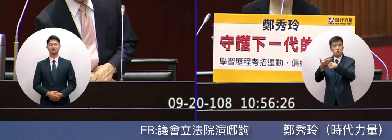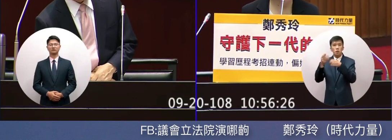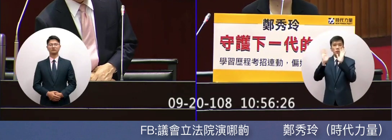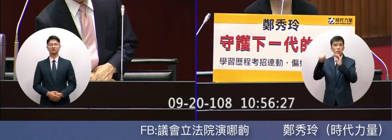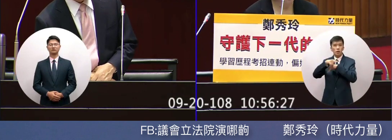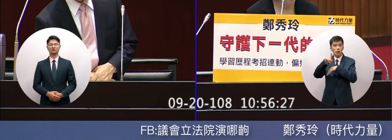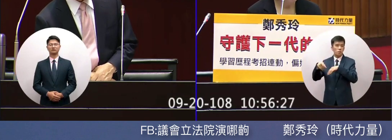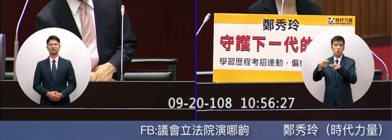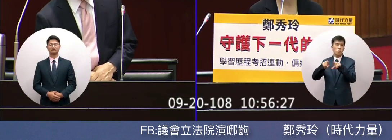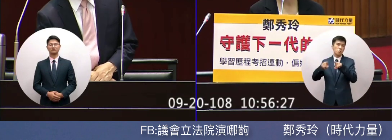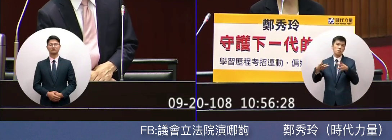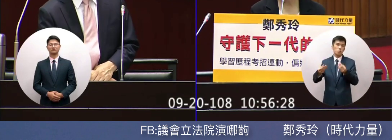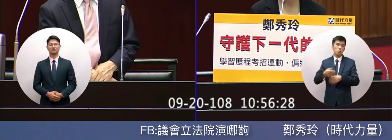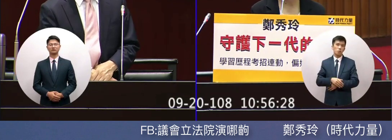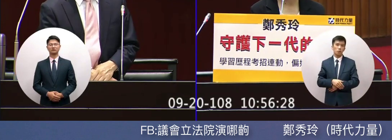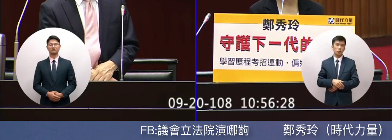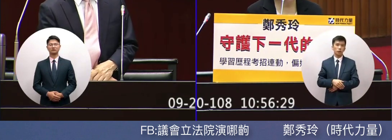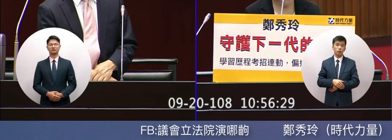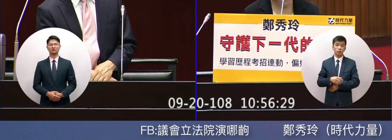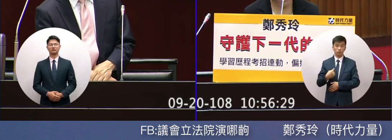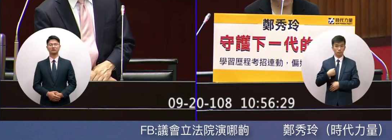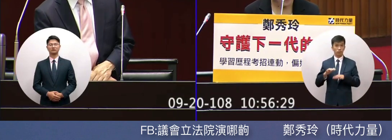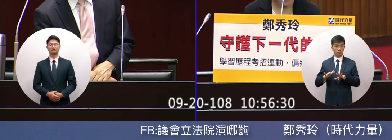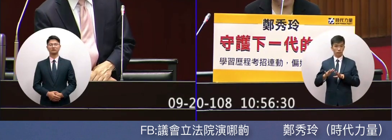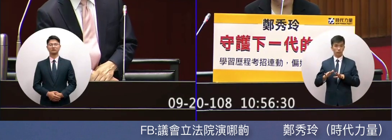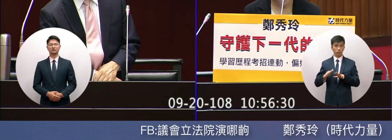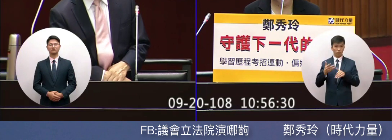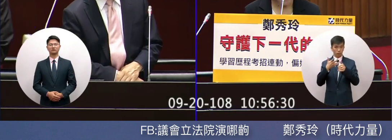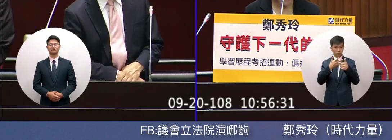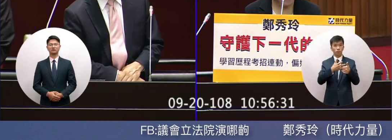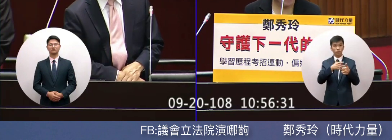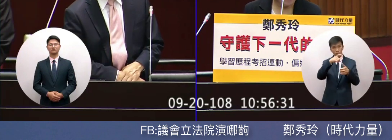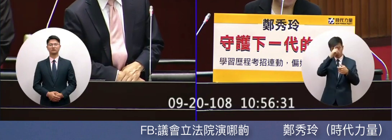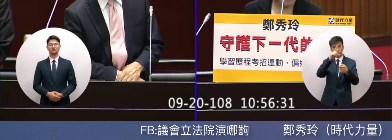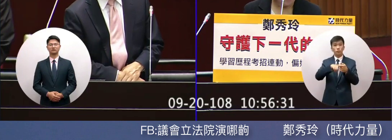是非常的不公平所以我在这边我今天的质询只是